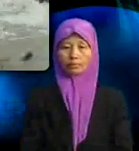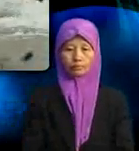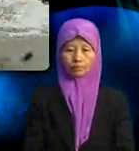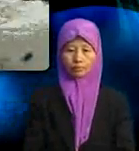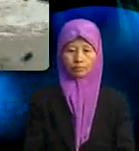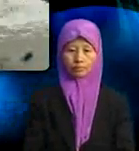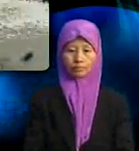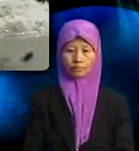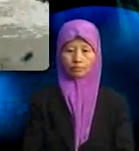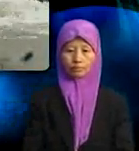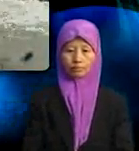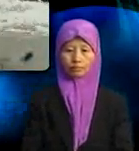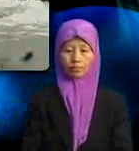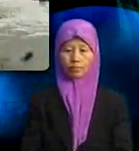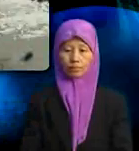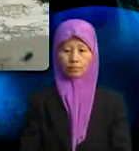sebagainya.